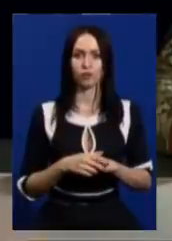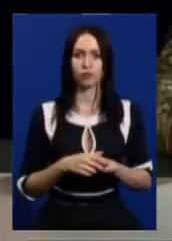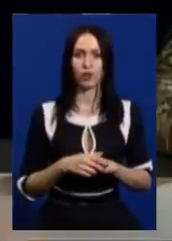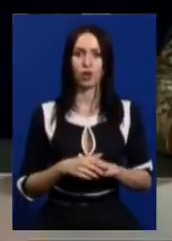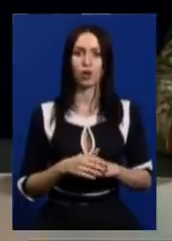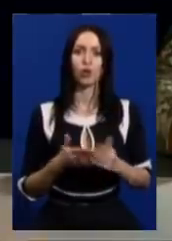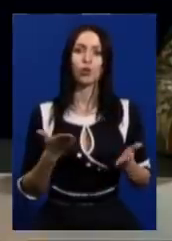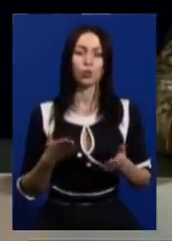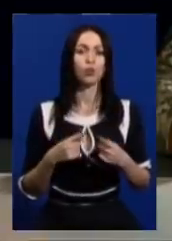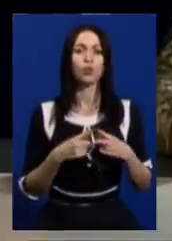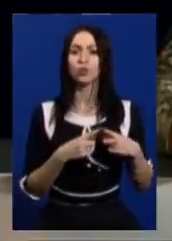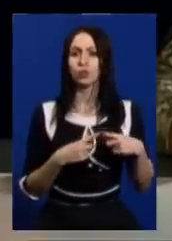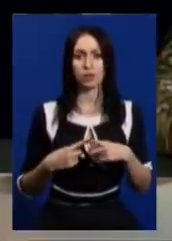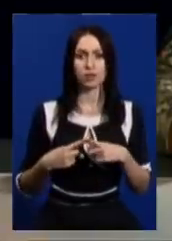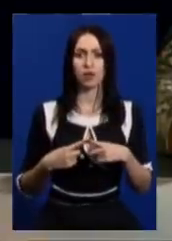Ну, однозначно...